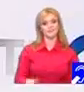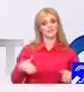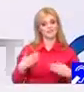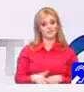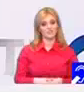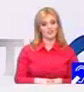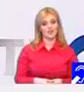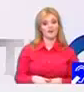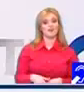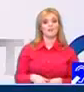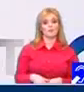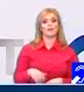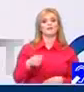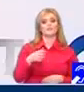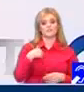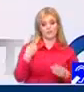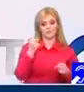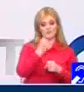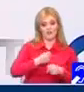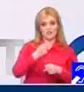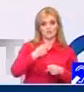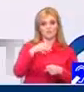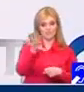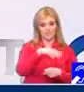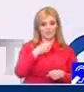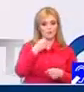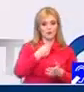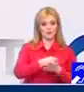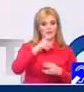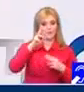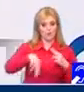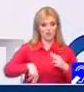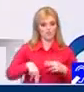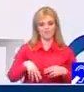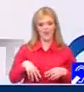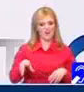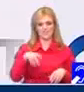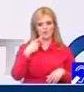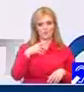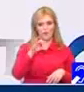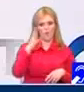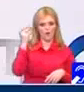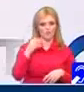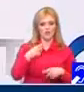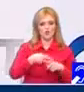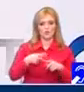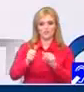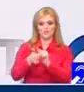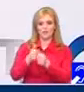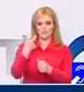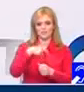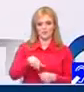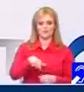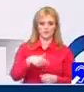Bun găsit! Expresia lucrul făcut până la capăt cu siguranță nu este încă despre Republica Moldova. Aproape jumătate din reformele asumate